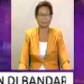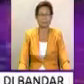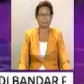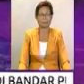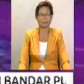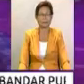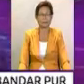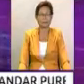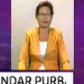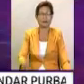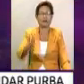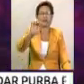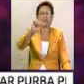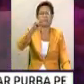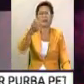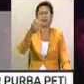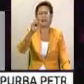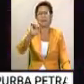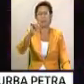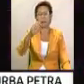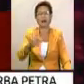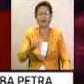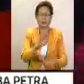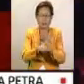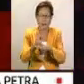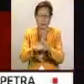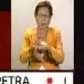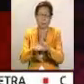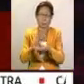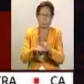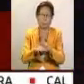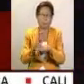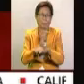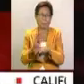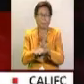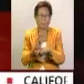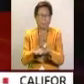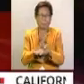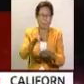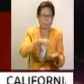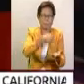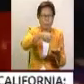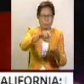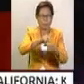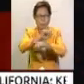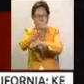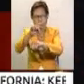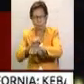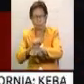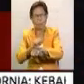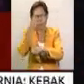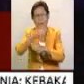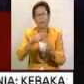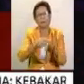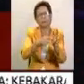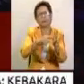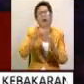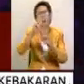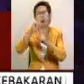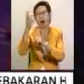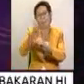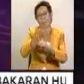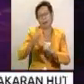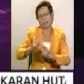Seberang tambak, Rahimah Rahim kini sibuk dengan konsert amal di negara kelahirannya, Singapura. Yang menariknya, bahiran bagi persembahan amal itu